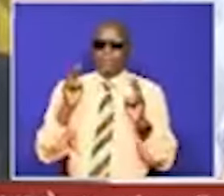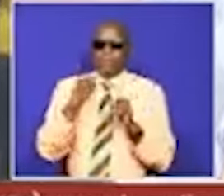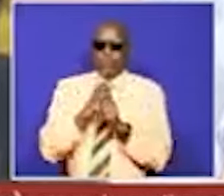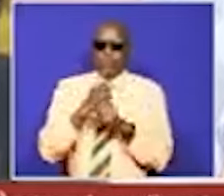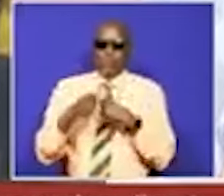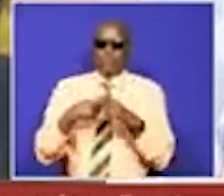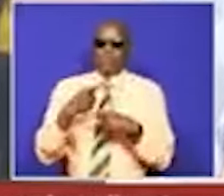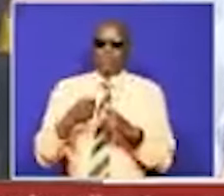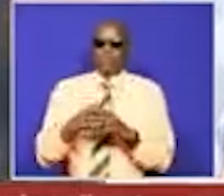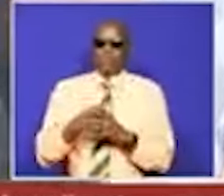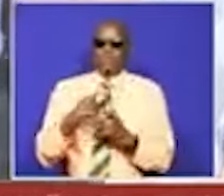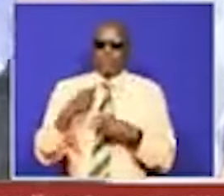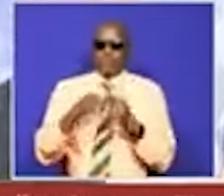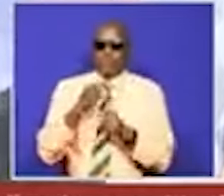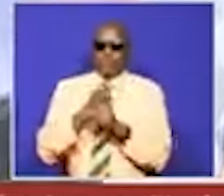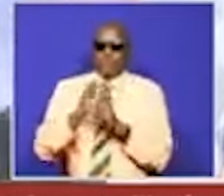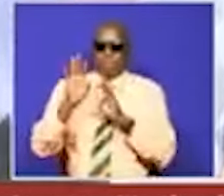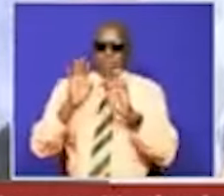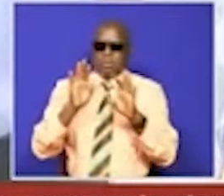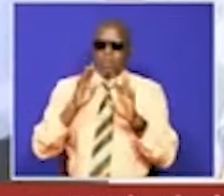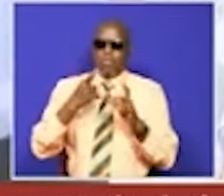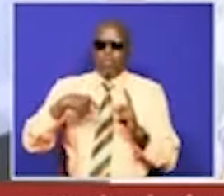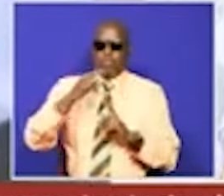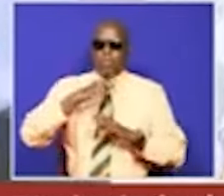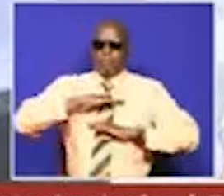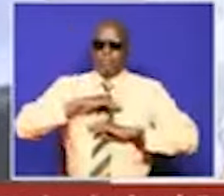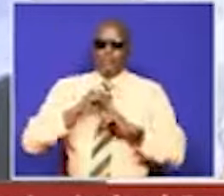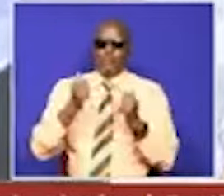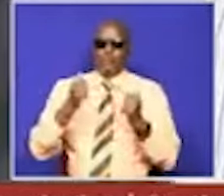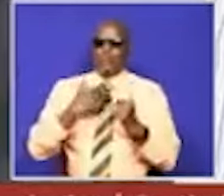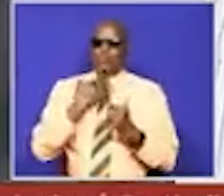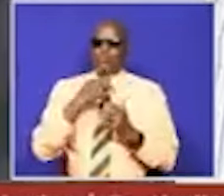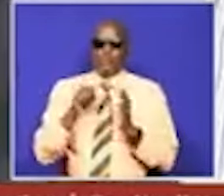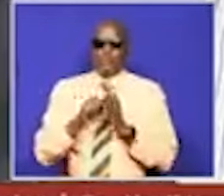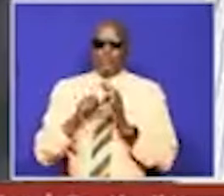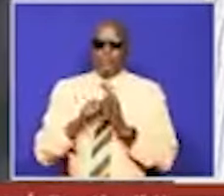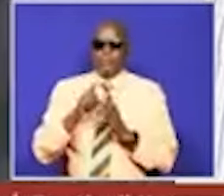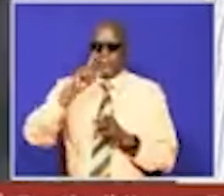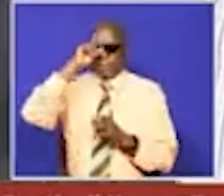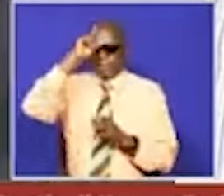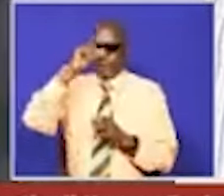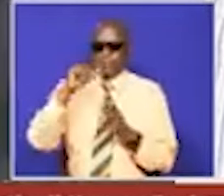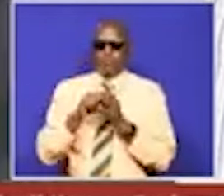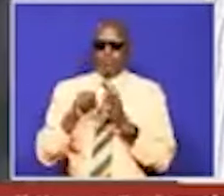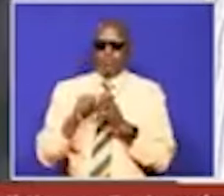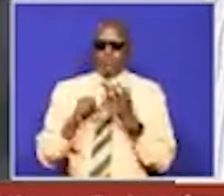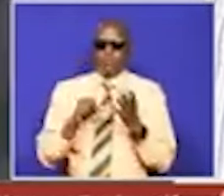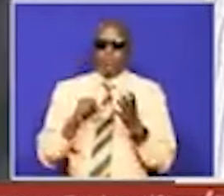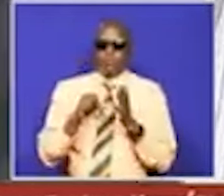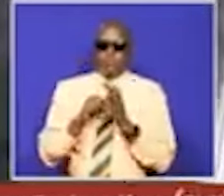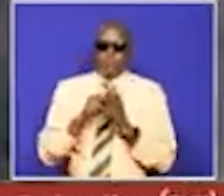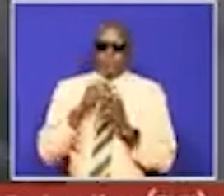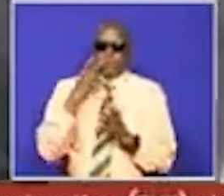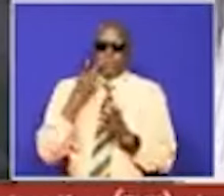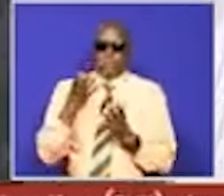ziendelee kufanywa, aendelee na kazi zake, si wenye tumeridhika na tutaki shida. Hapa Nyandarua tuko na shida. Na shida ambayo tunaona